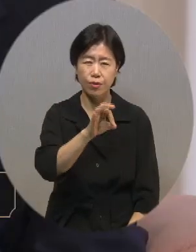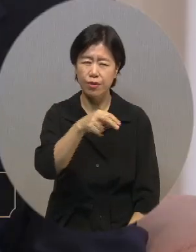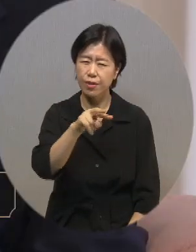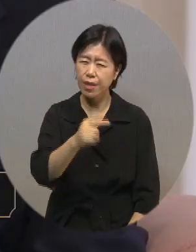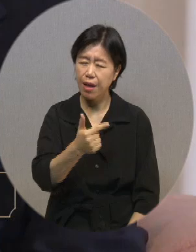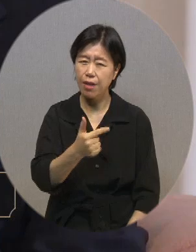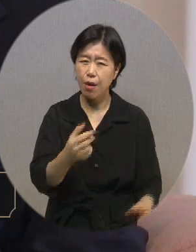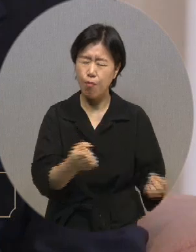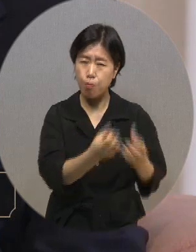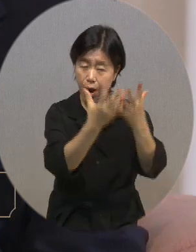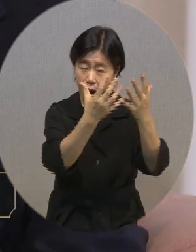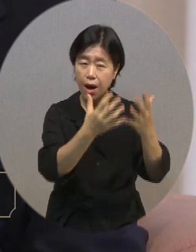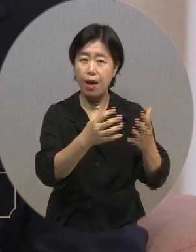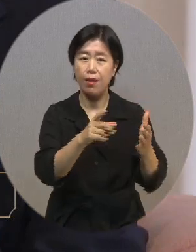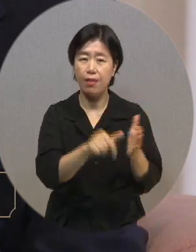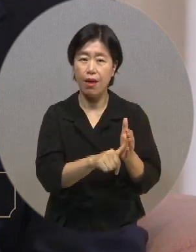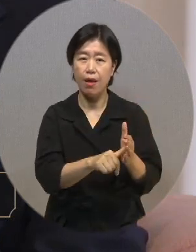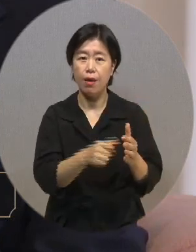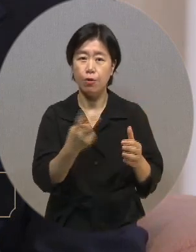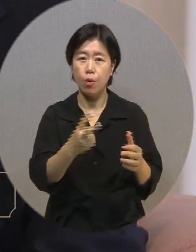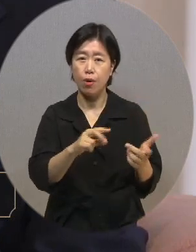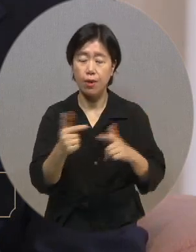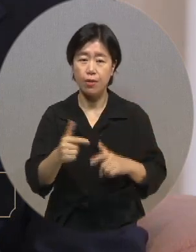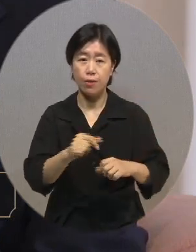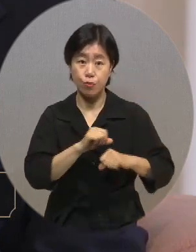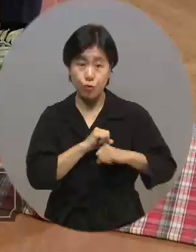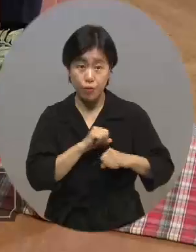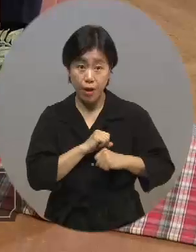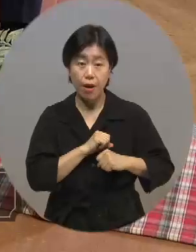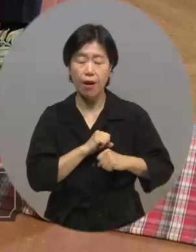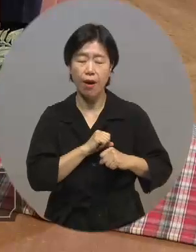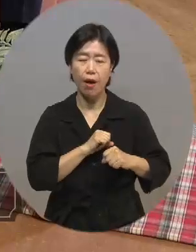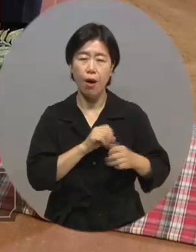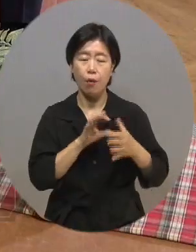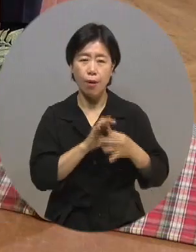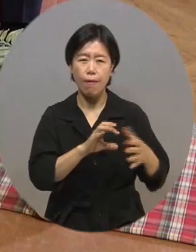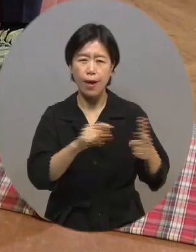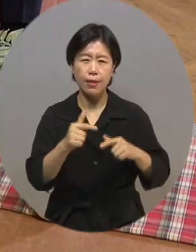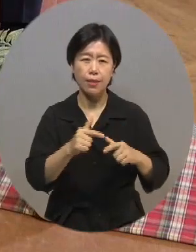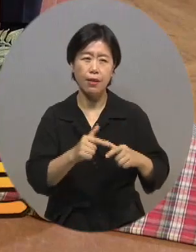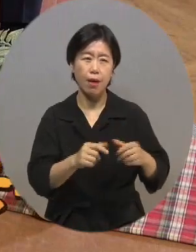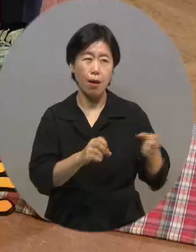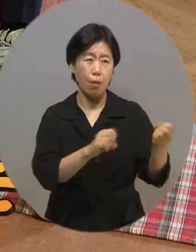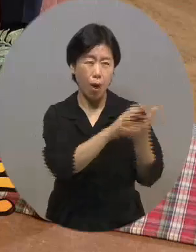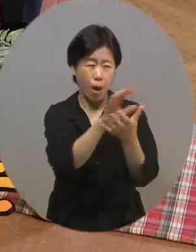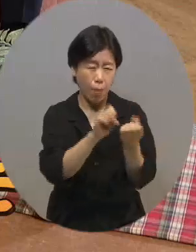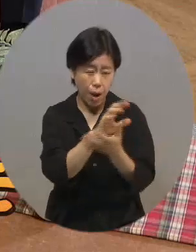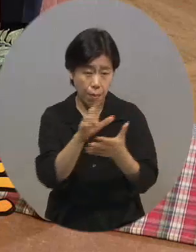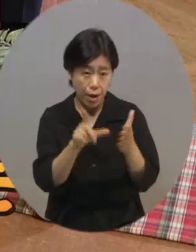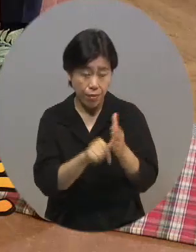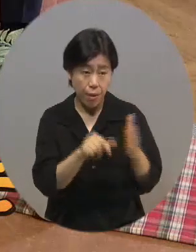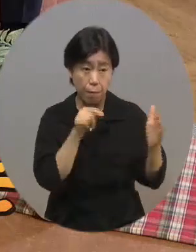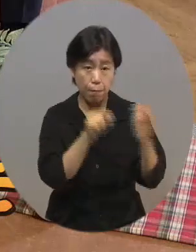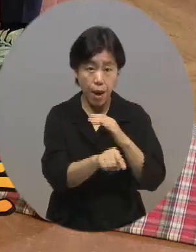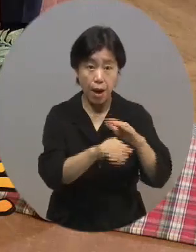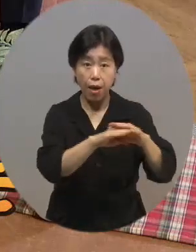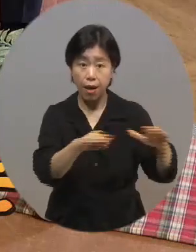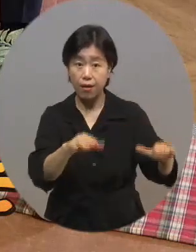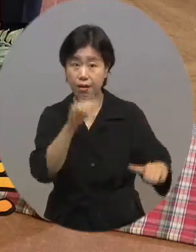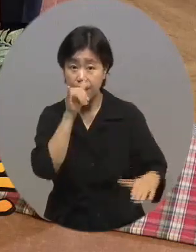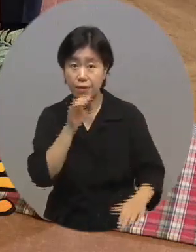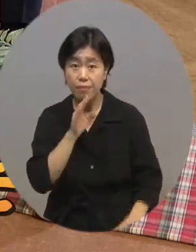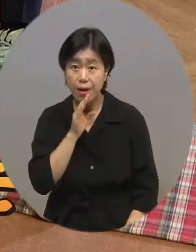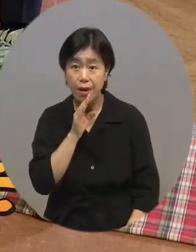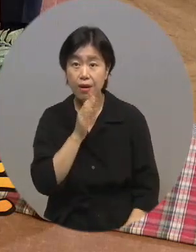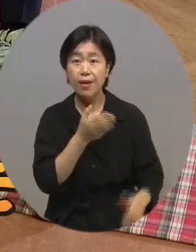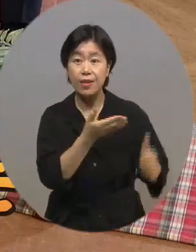합동 참모 의장을 구출하셨고 지금 군에서 전설적인 인물로 통하시는 분이고 그래서 우리가 이분을 소개할 때는 장군님 이렇게 얘기하면